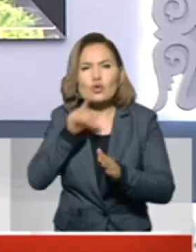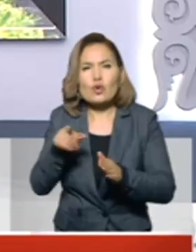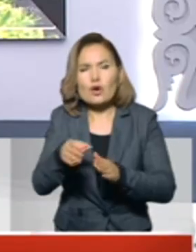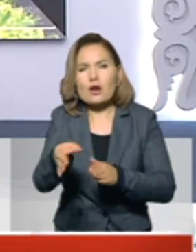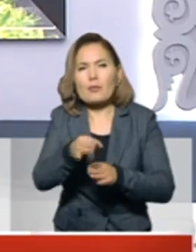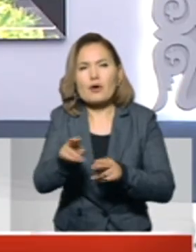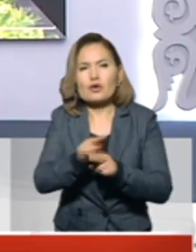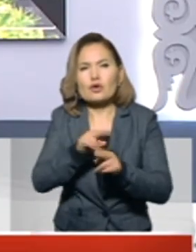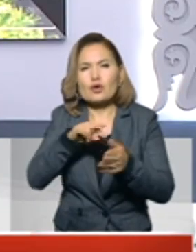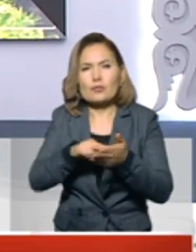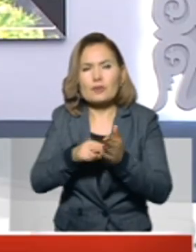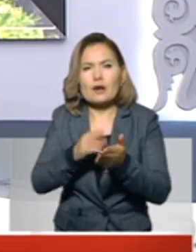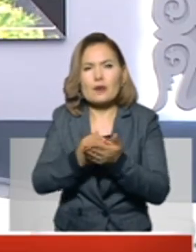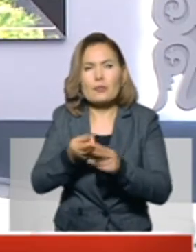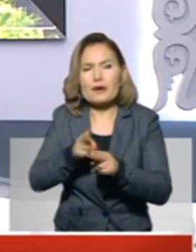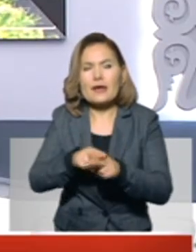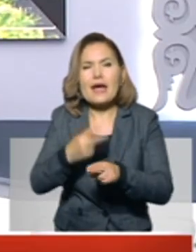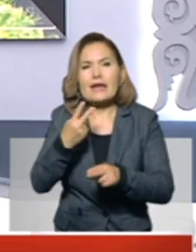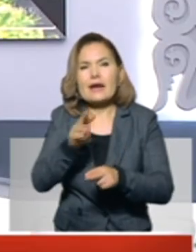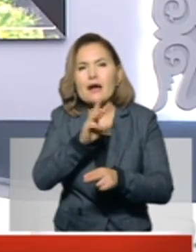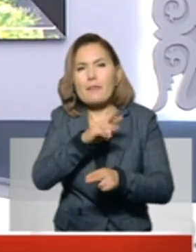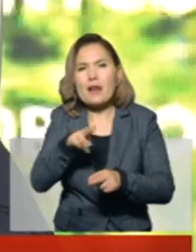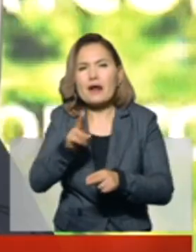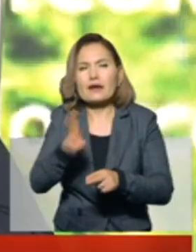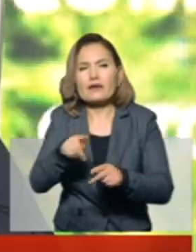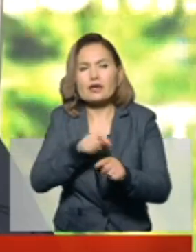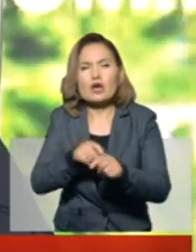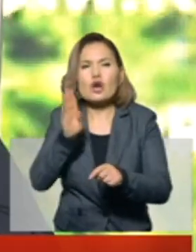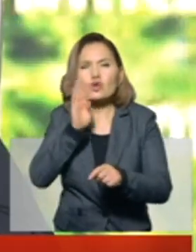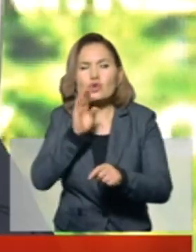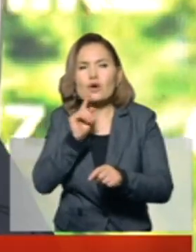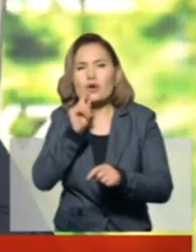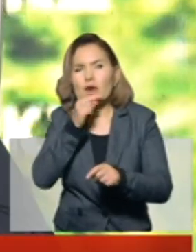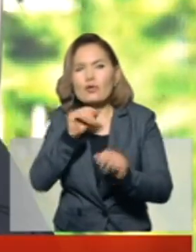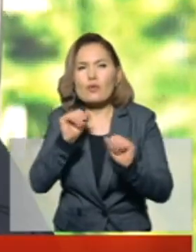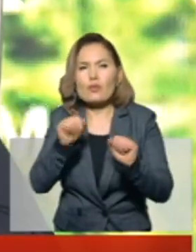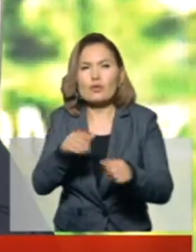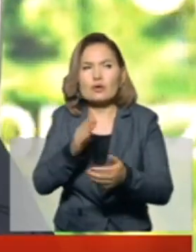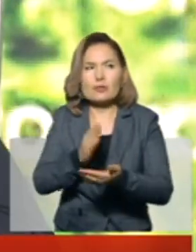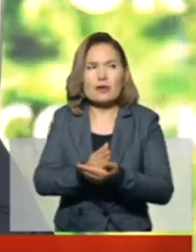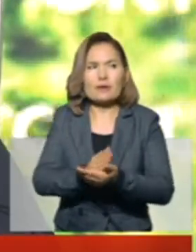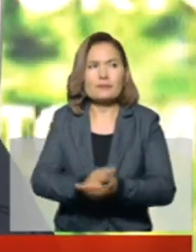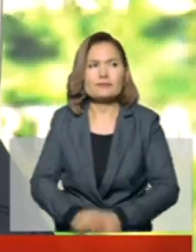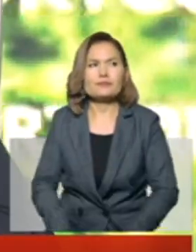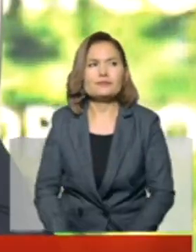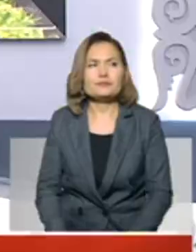келтіру жоспарланып отыр. Бұл 2 миллиард текше метр суды жинауға мүмкіндік береді.